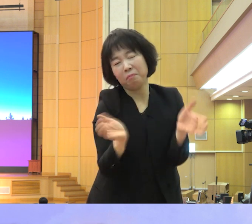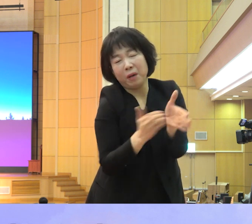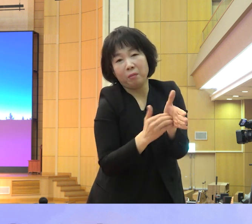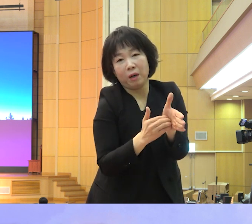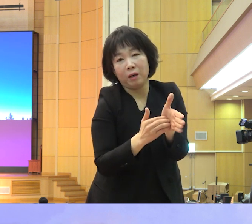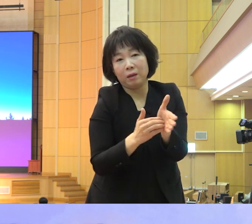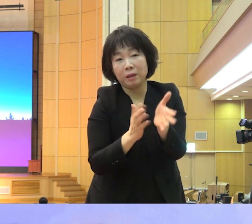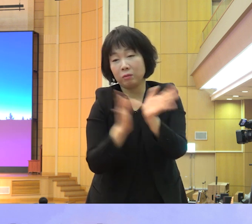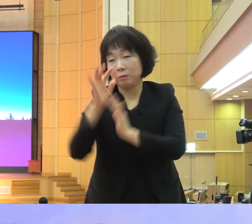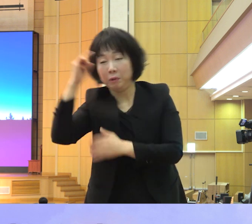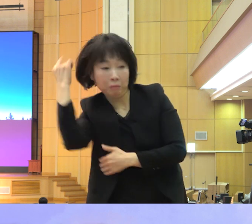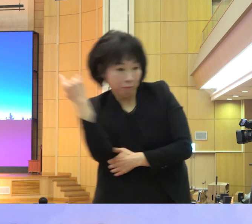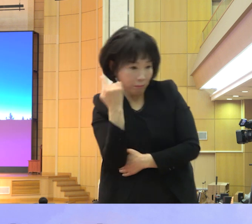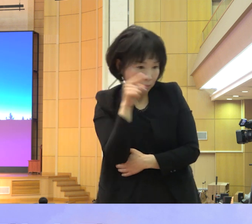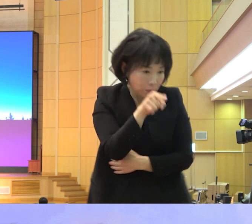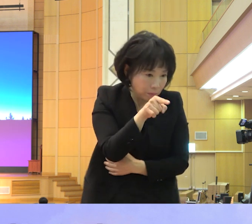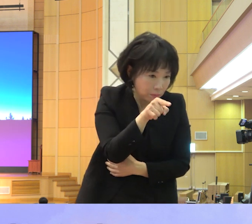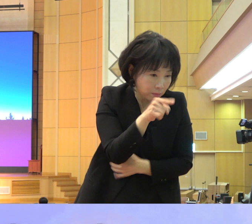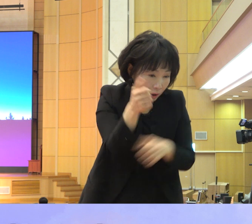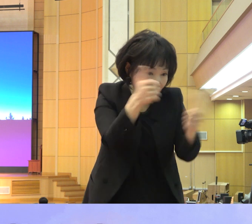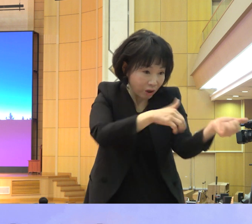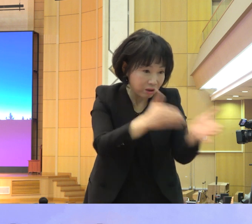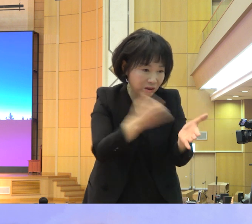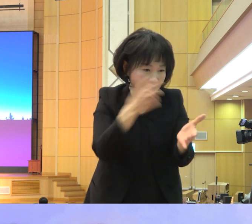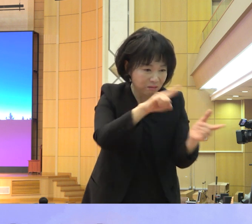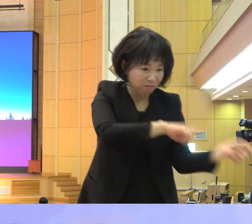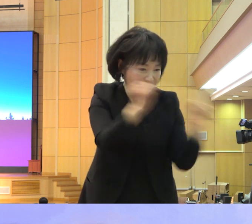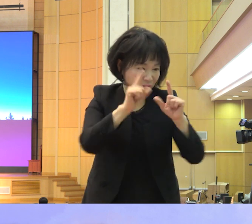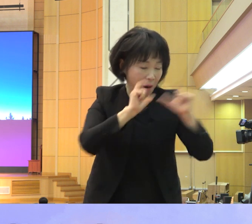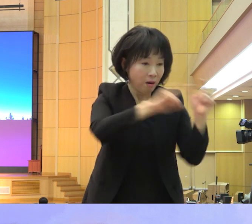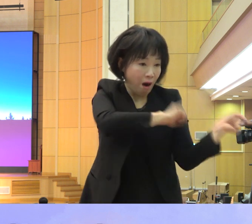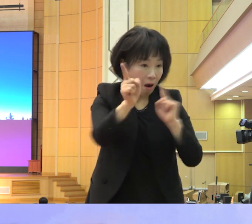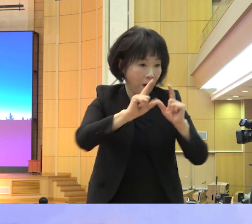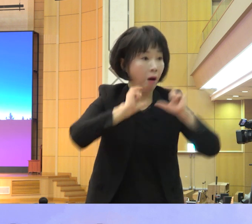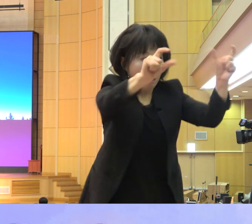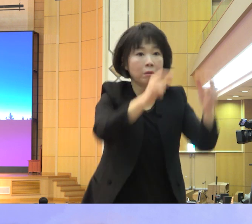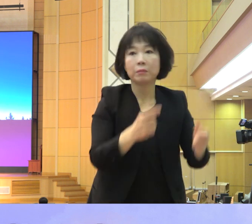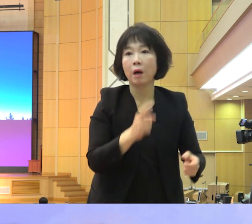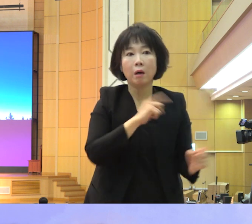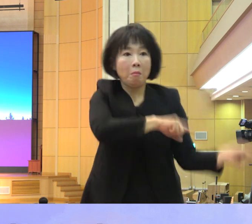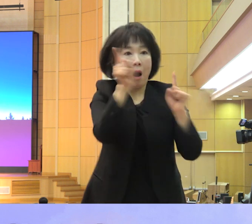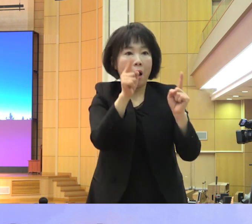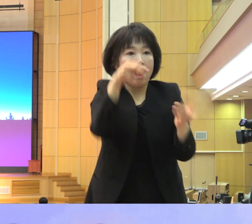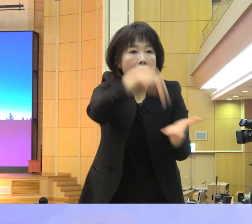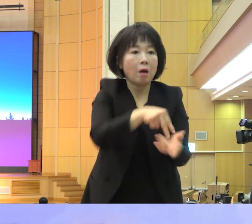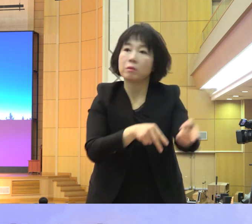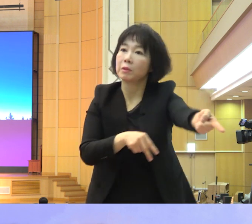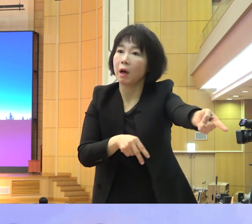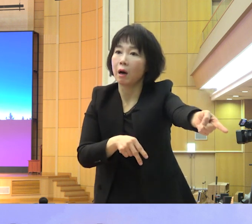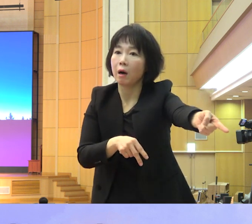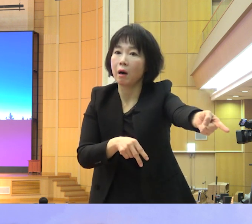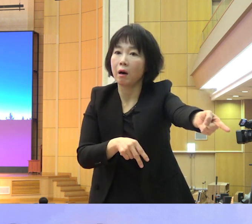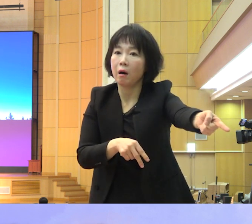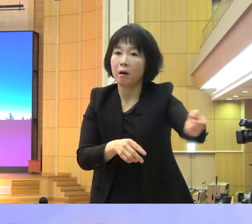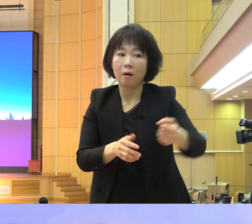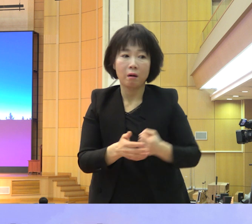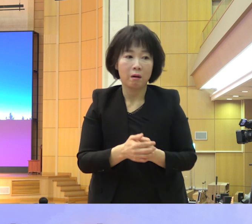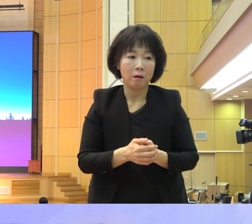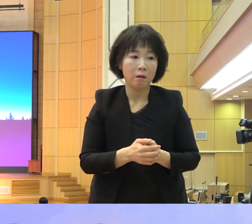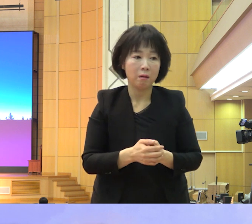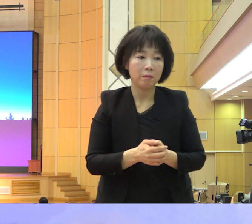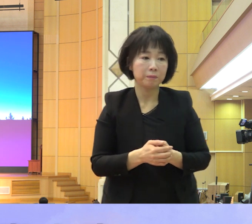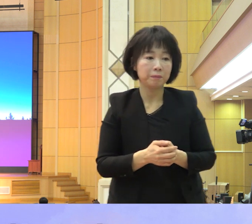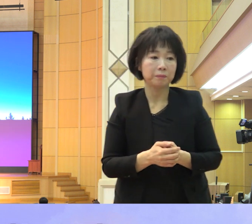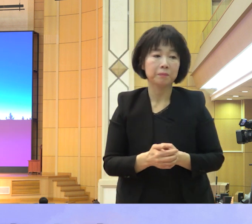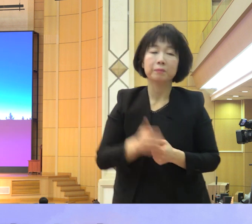자를 살려내신 주님인 것입니다. 그래서 사무엘상 2장 6절부터 보면 한나는 주님 앞에